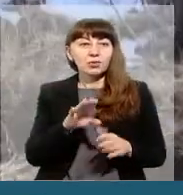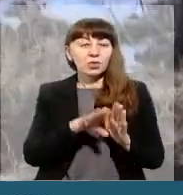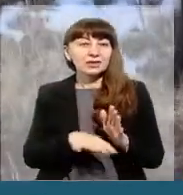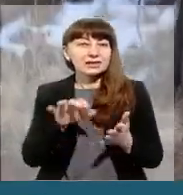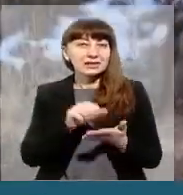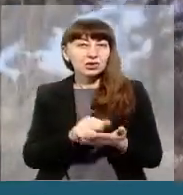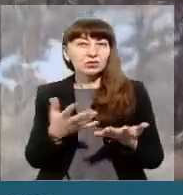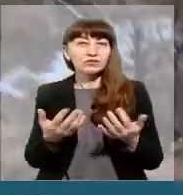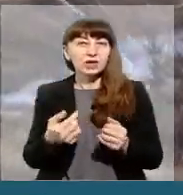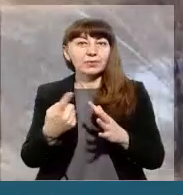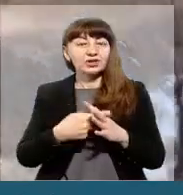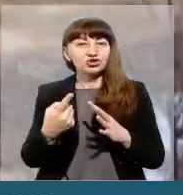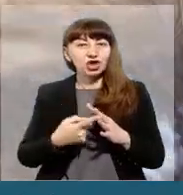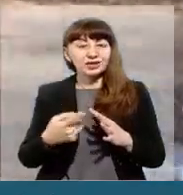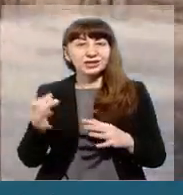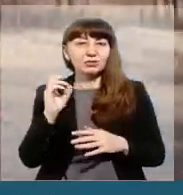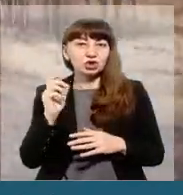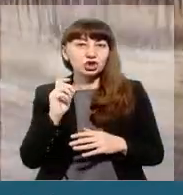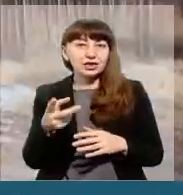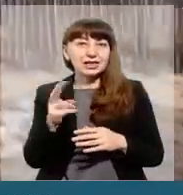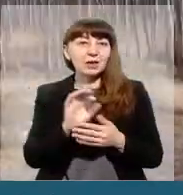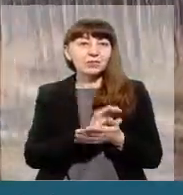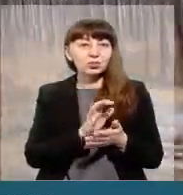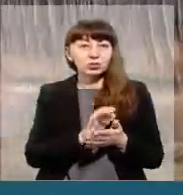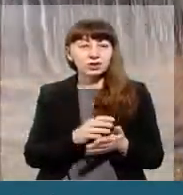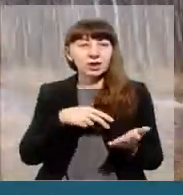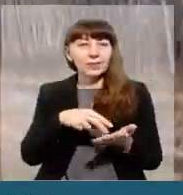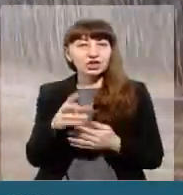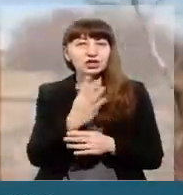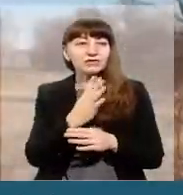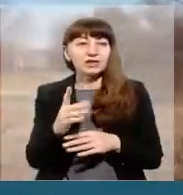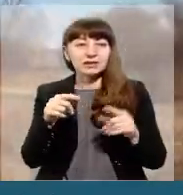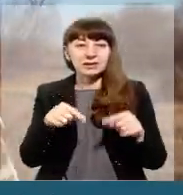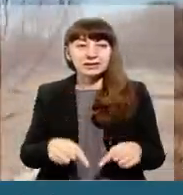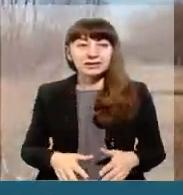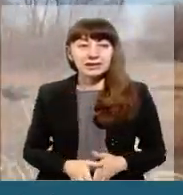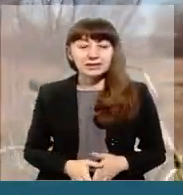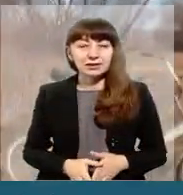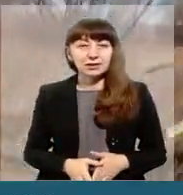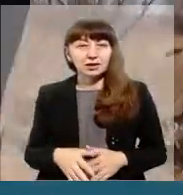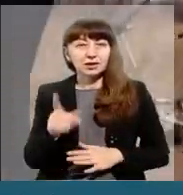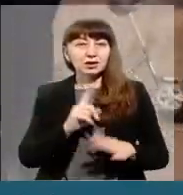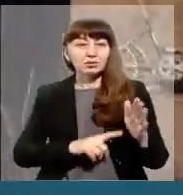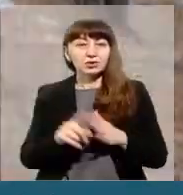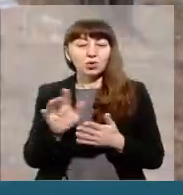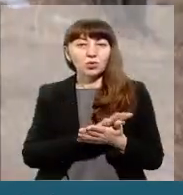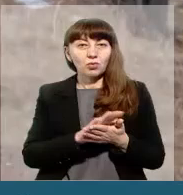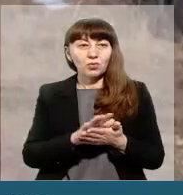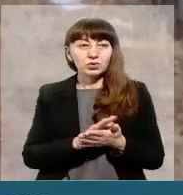олар жиналған қоқыс пен бөтелкелерді тазалауға кірісті. Өрендер қоршаған ортаны таза ұстау парызымыз деп біледі.